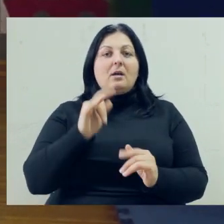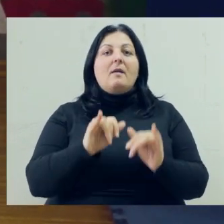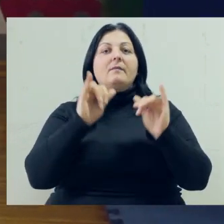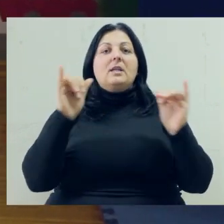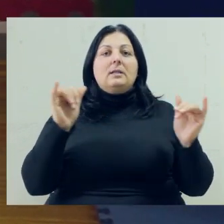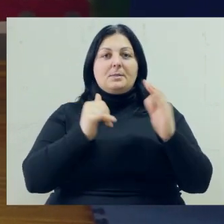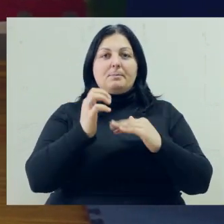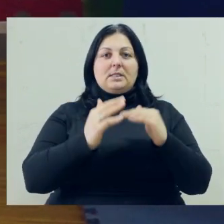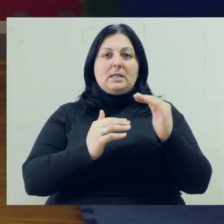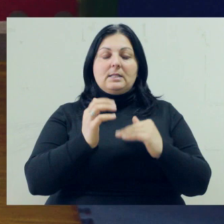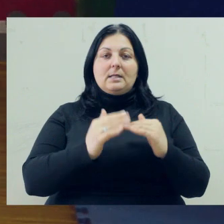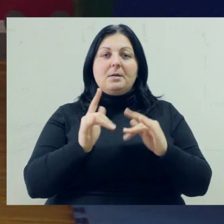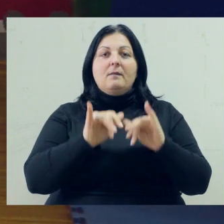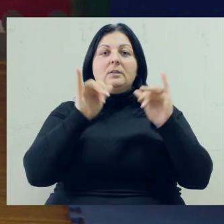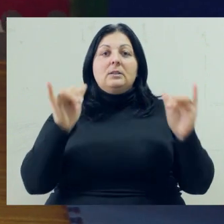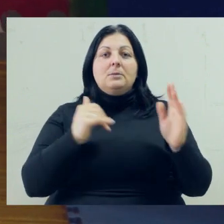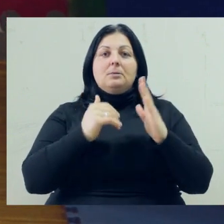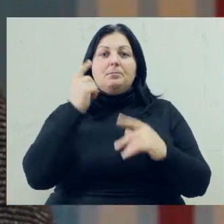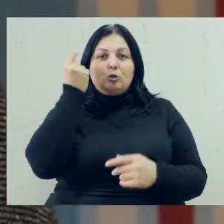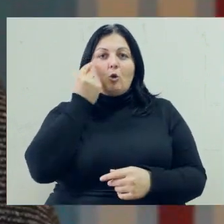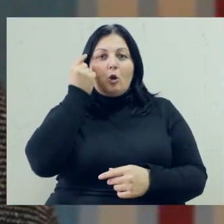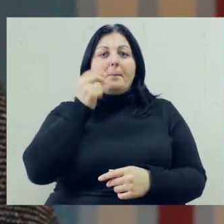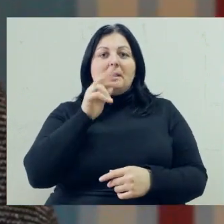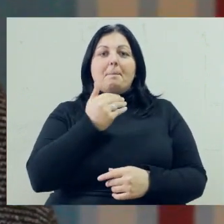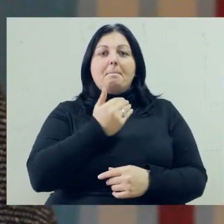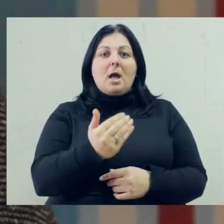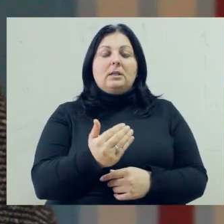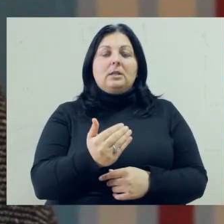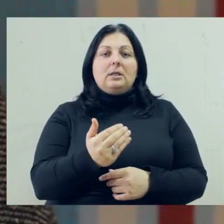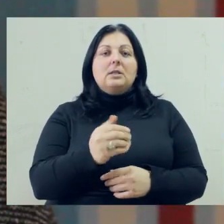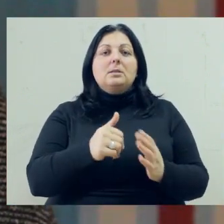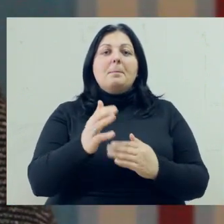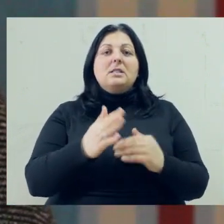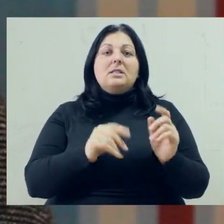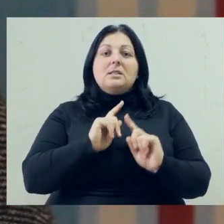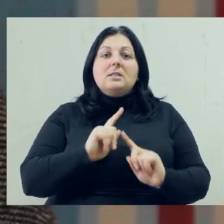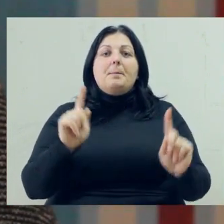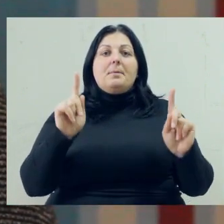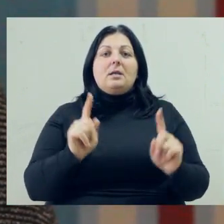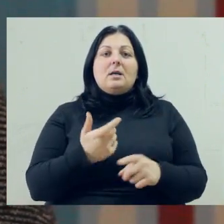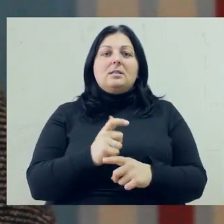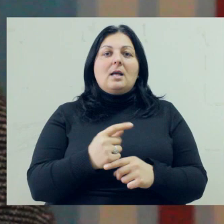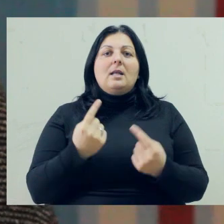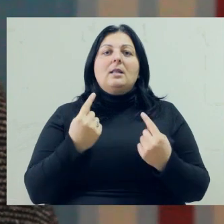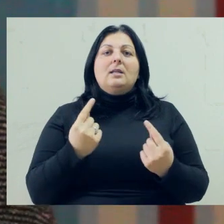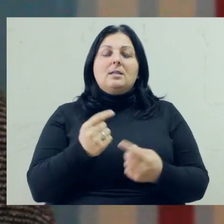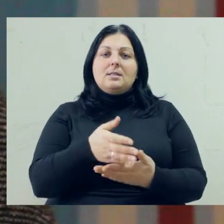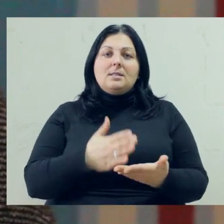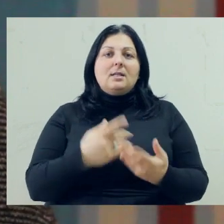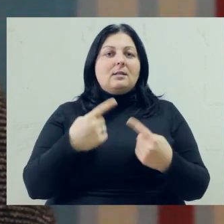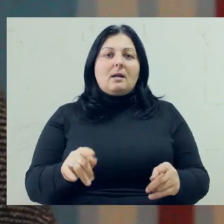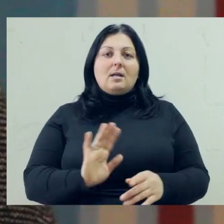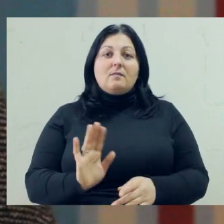arsebobën ganvitarebis specialistebi, ganvitarebis psihologebi, da mati specifika zalian ditsilad